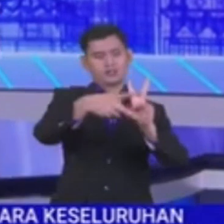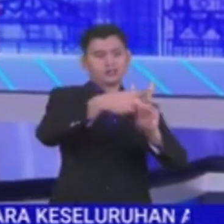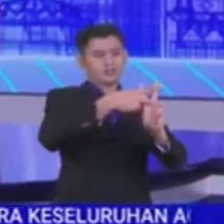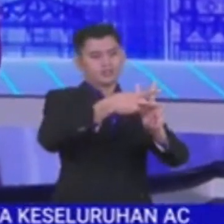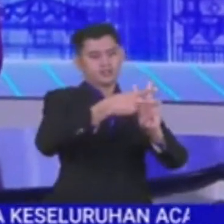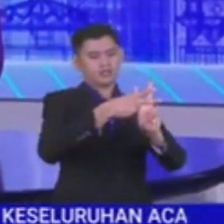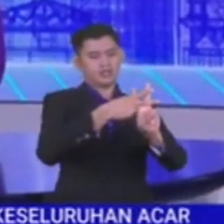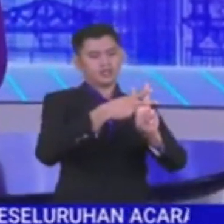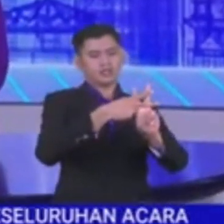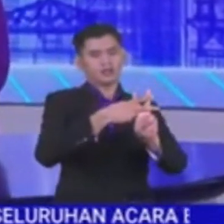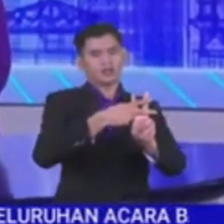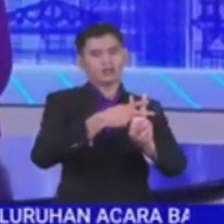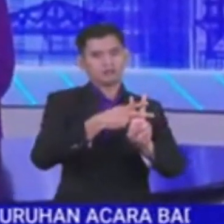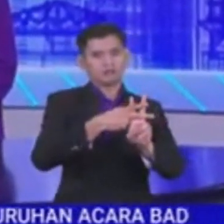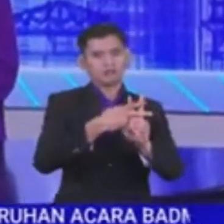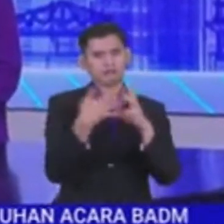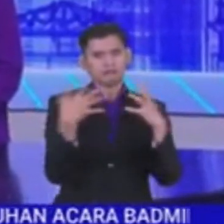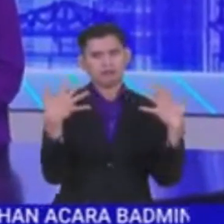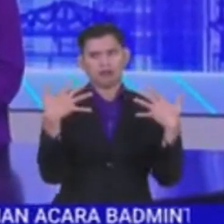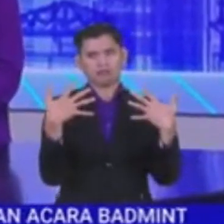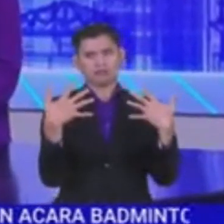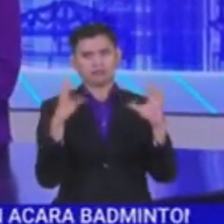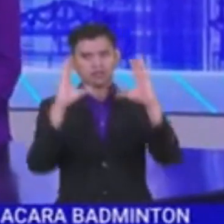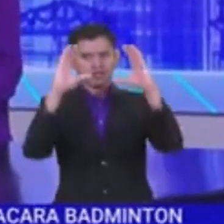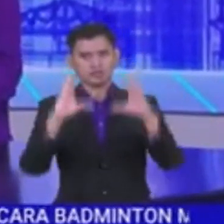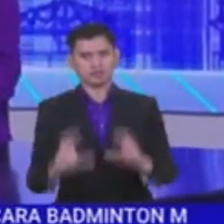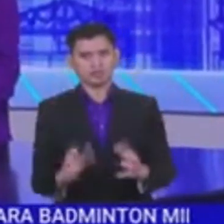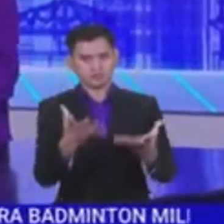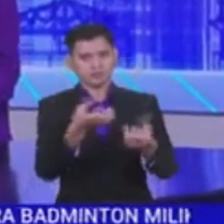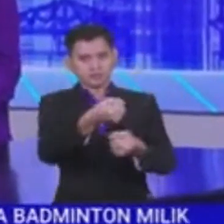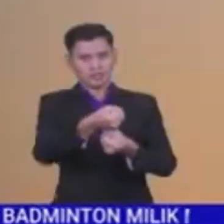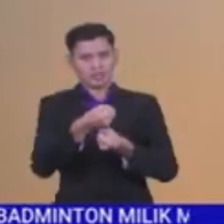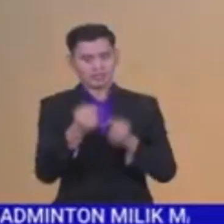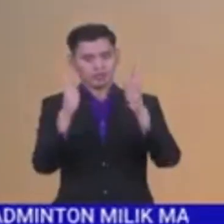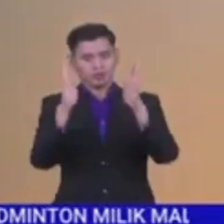tarikan itu agak menyeramkan. Wow. Kita saksikan.